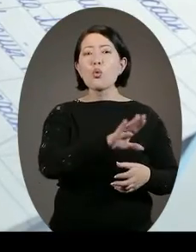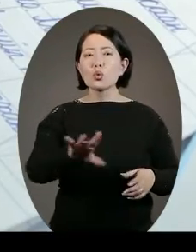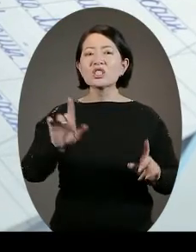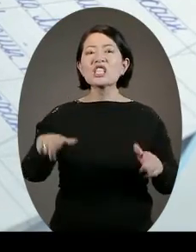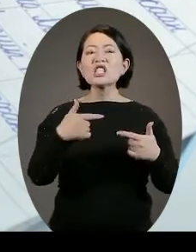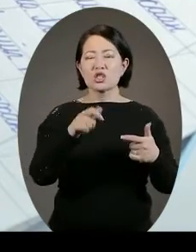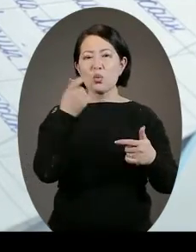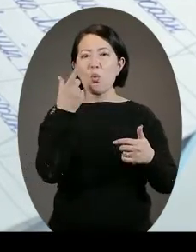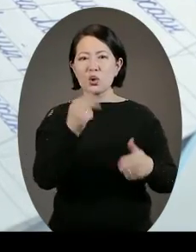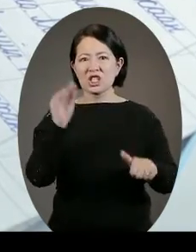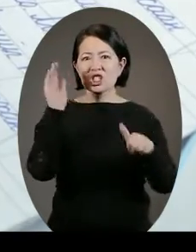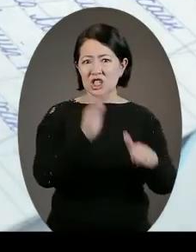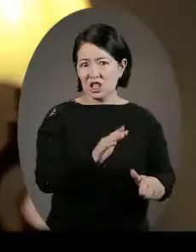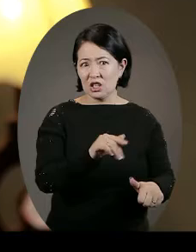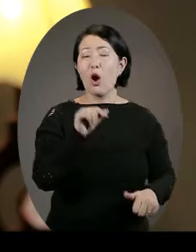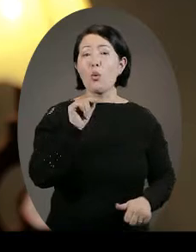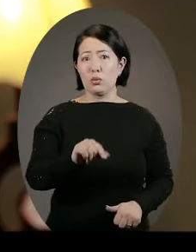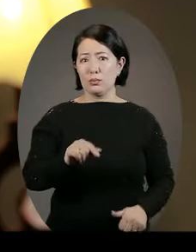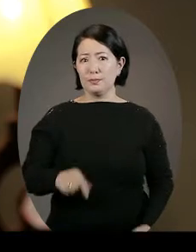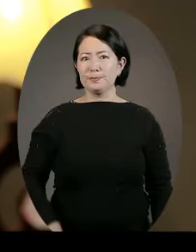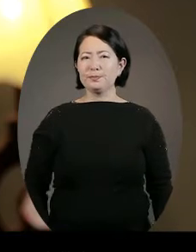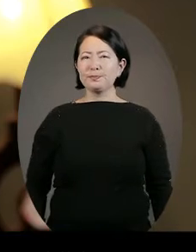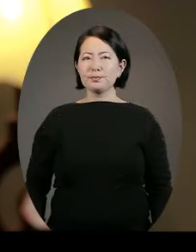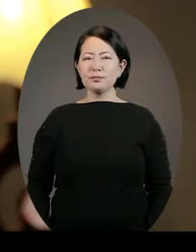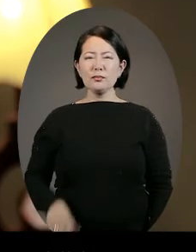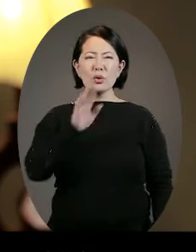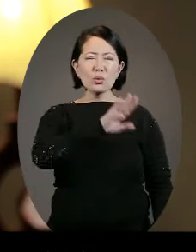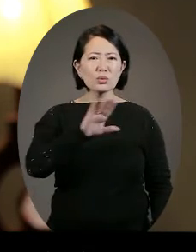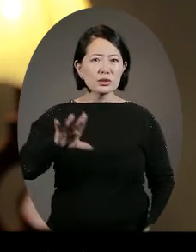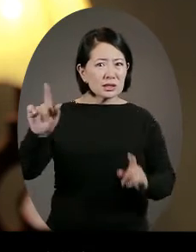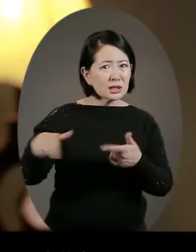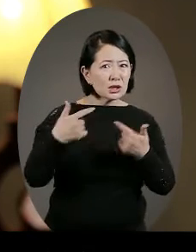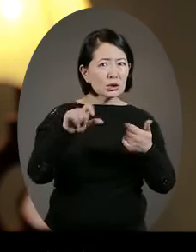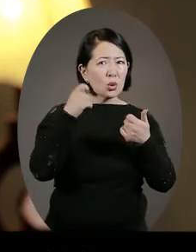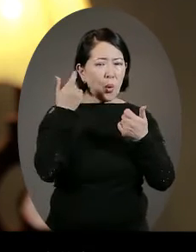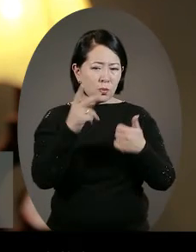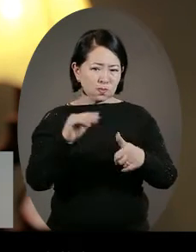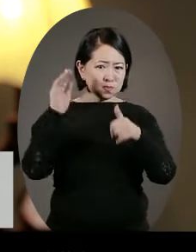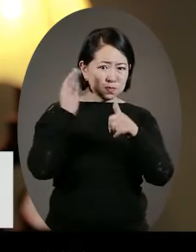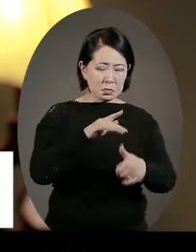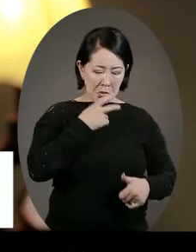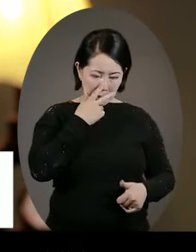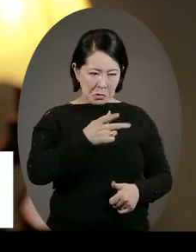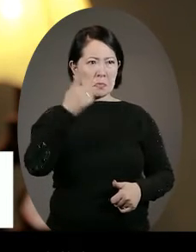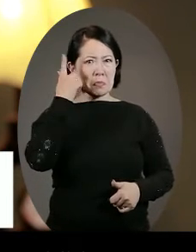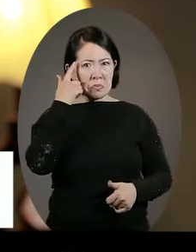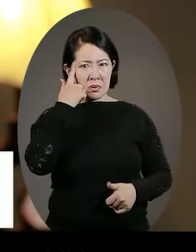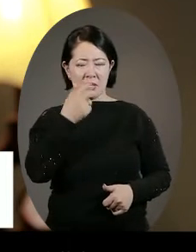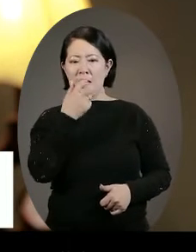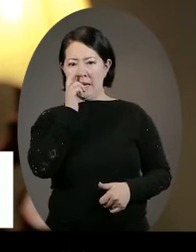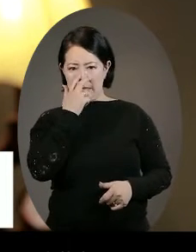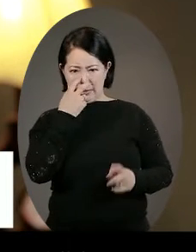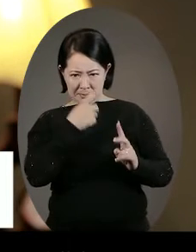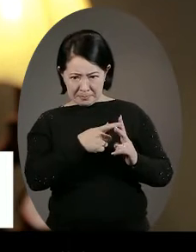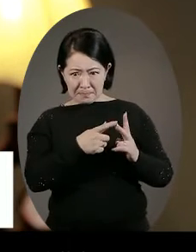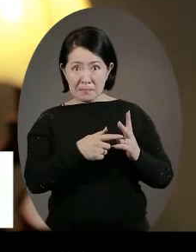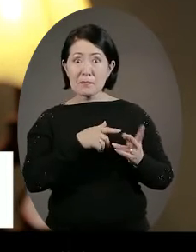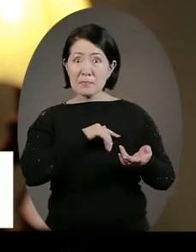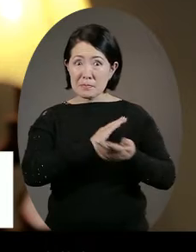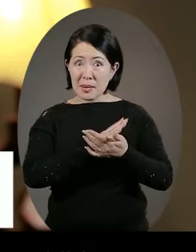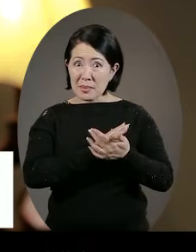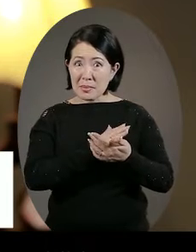эсрэг хүчирхийлэл гэнэ. Ер нь хүүхдийн эсрэг хүчирхийллийн мэдсэн ажигласан ийм тохиолдолд